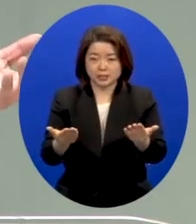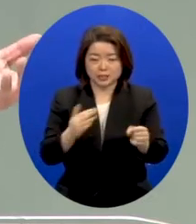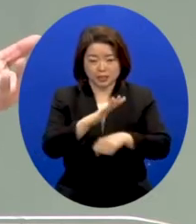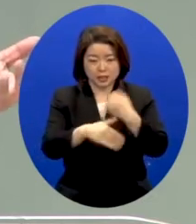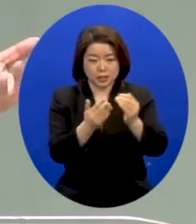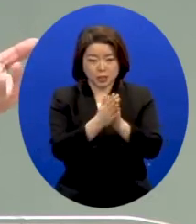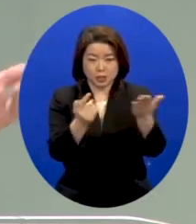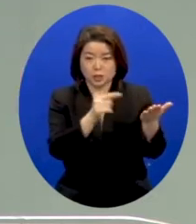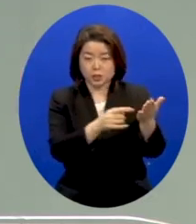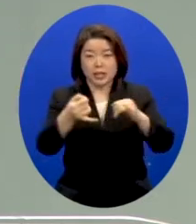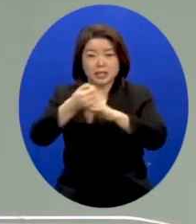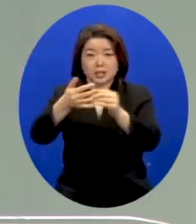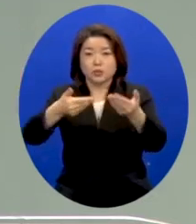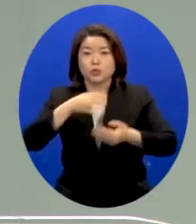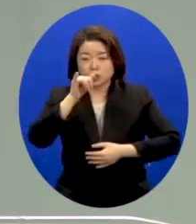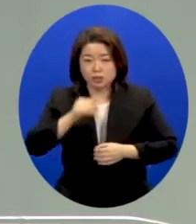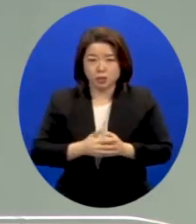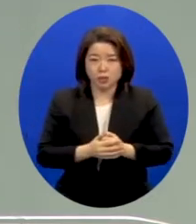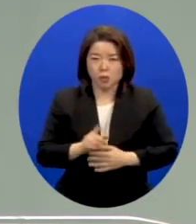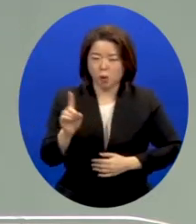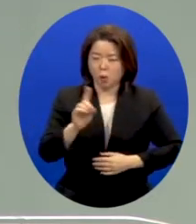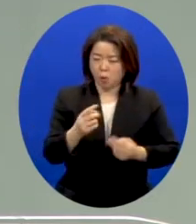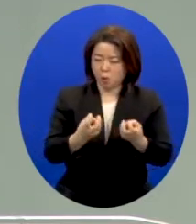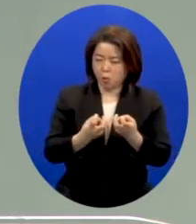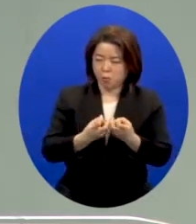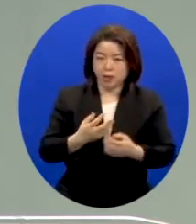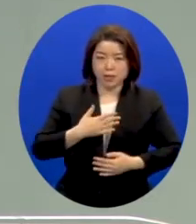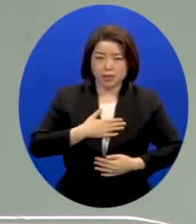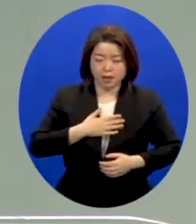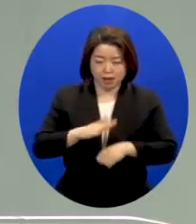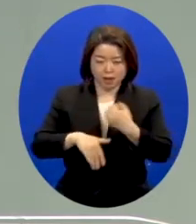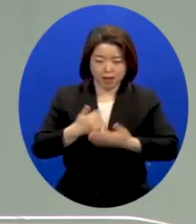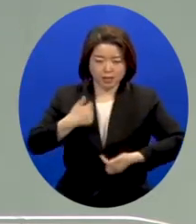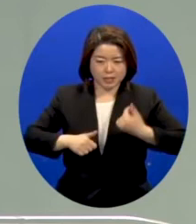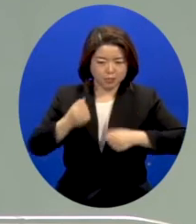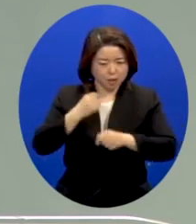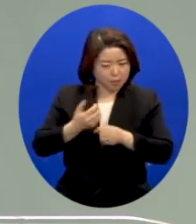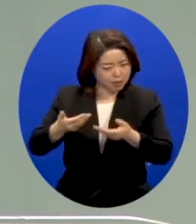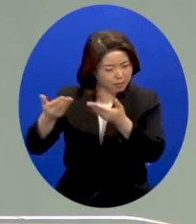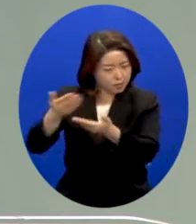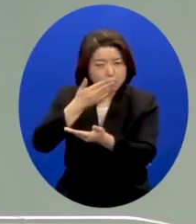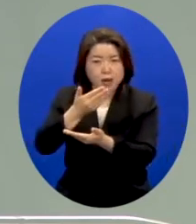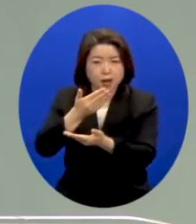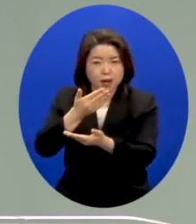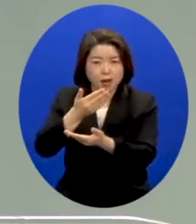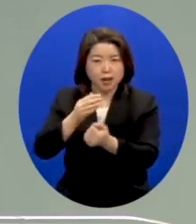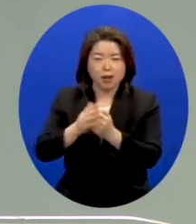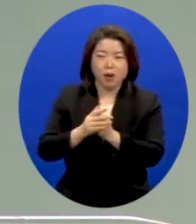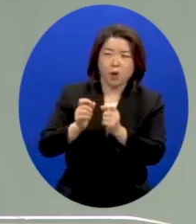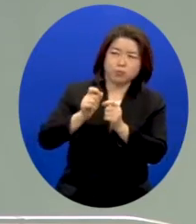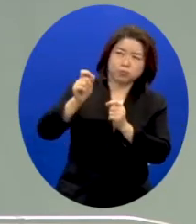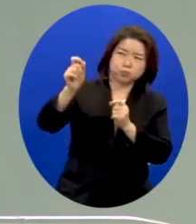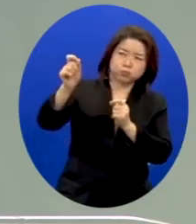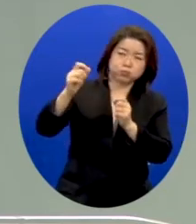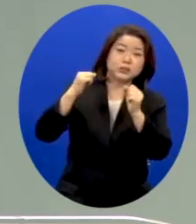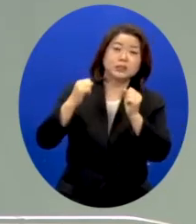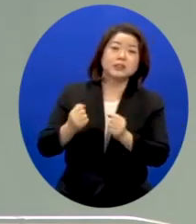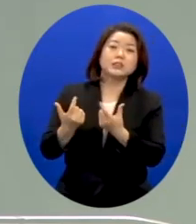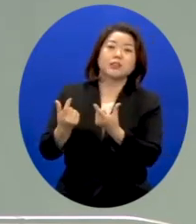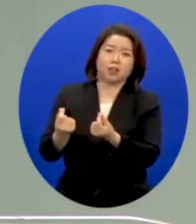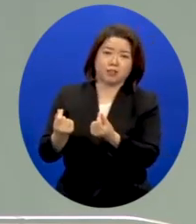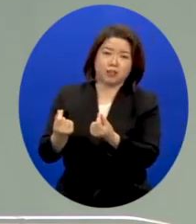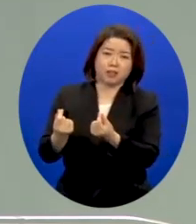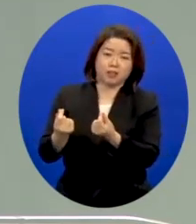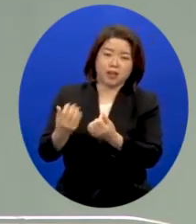약속하신 거에요 어떻게 될지 우리가 하나님을 기쁘시게 해드릴 수 있을까요 너무나 멀리만 계신 분 갖고